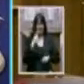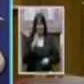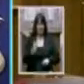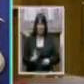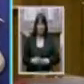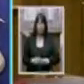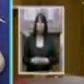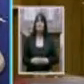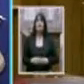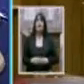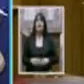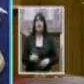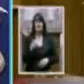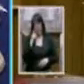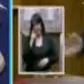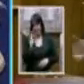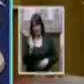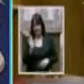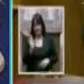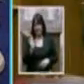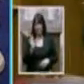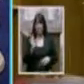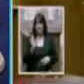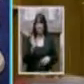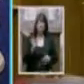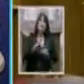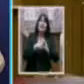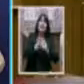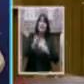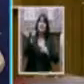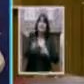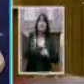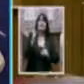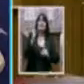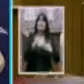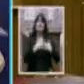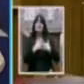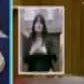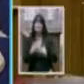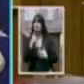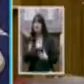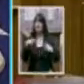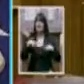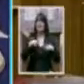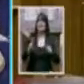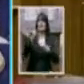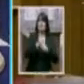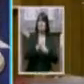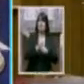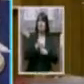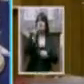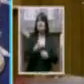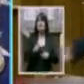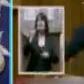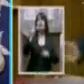Πάντως, κοιτάξτε, δώστε του σημασία, δεν βλέπετε πώς σας αγαπάει. Σας είπα να τον κάνετε υπουργό και εσείς τον κάνατε κοινοβουλευτικό σας